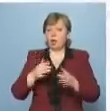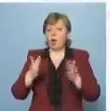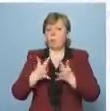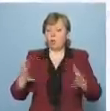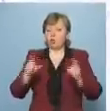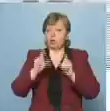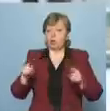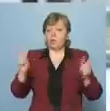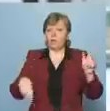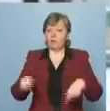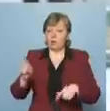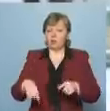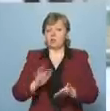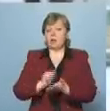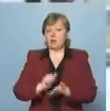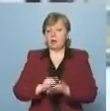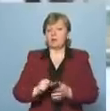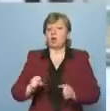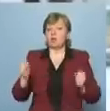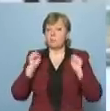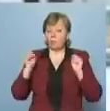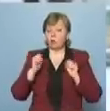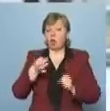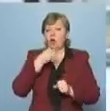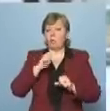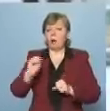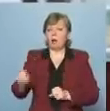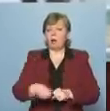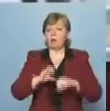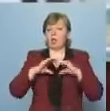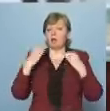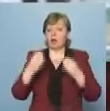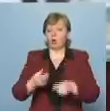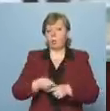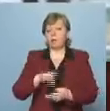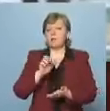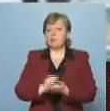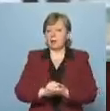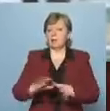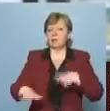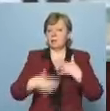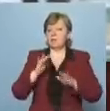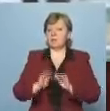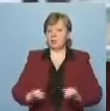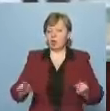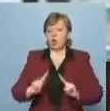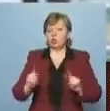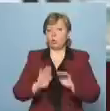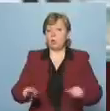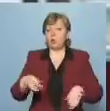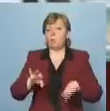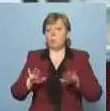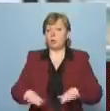занятия физкультурой. Любая спортивная коробка – это в первую очередь, это, конечно же, занятость детей, чтобы дети по месту жительства